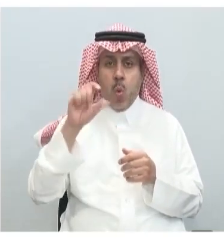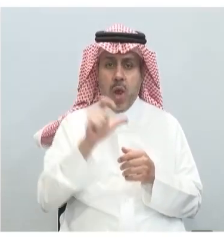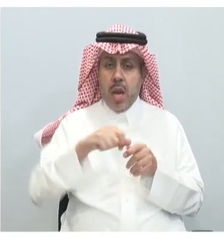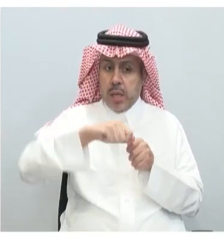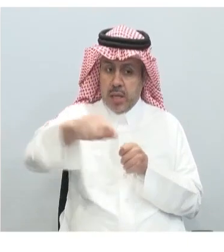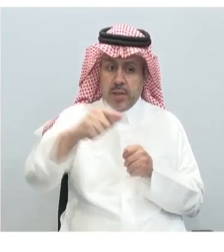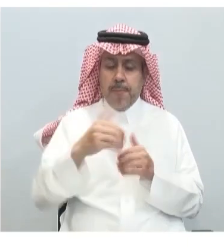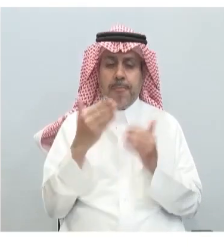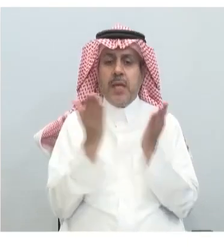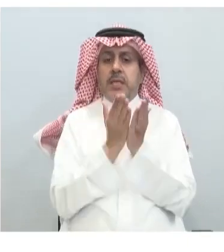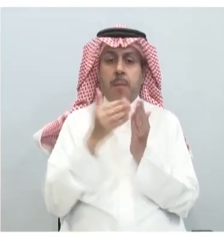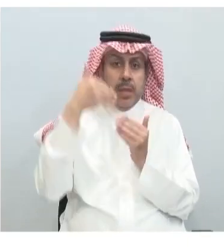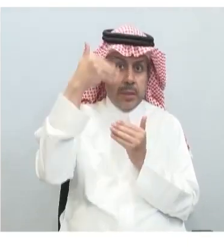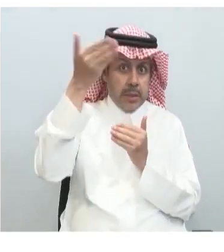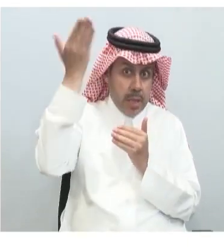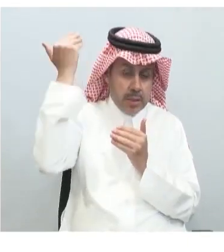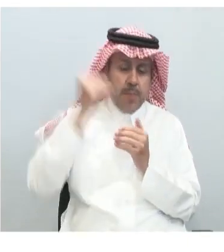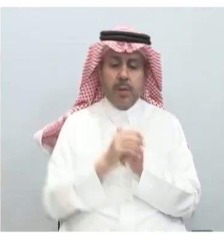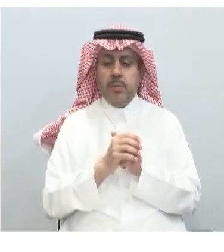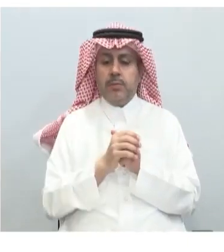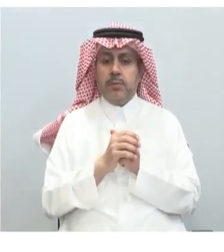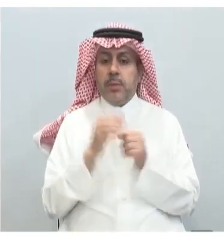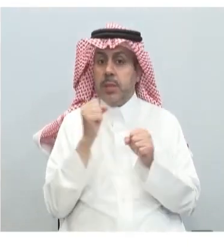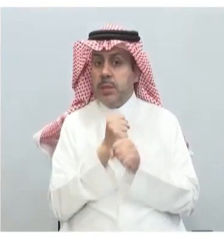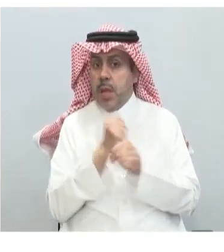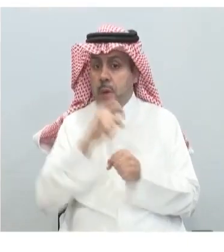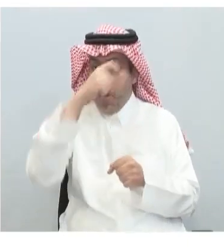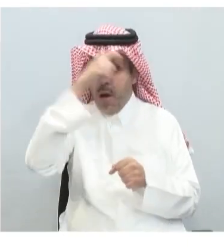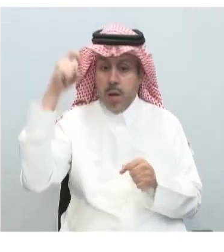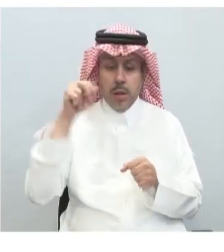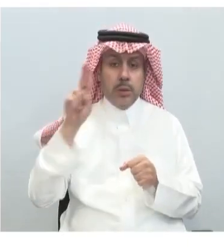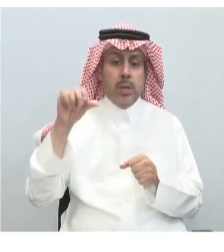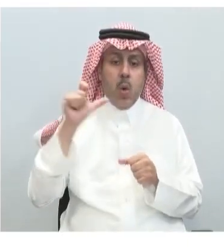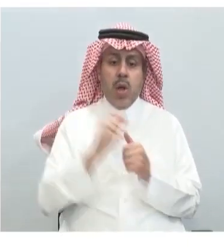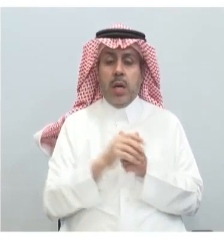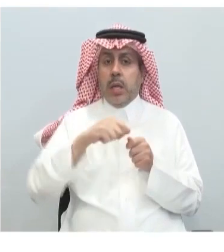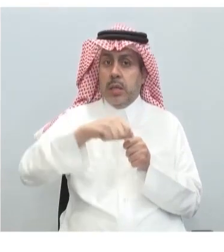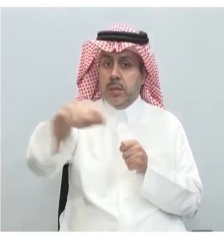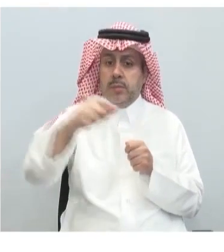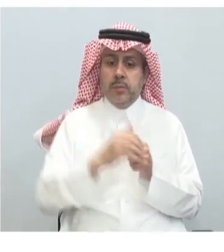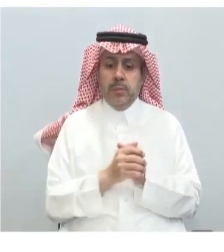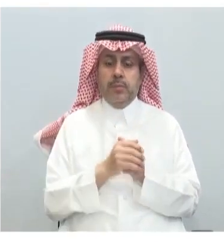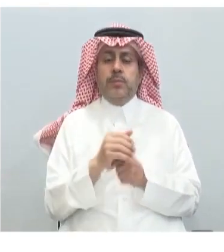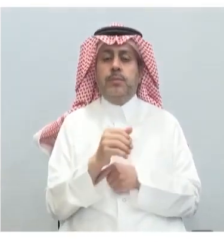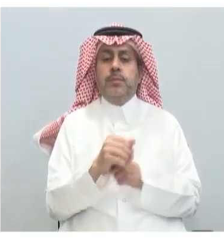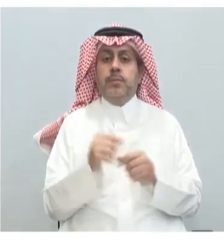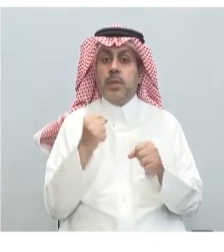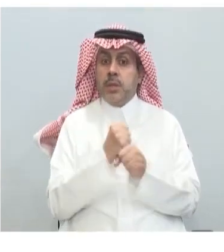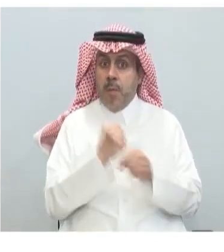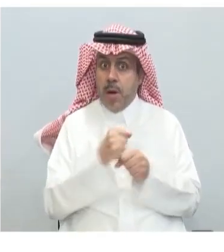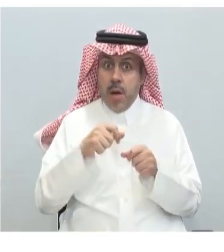استكمال للدرس السابق اذا استعمال حراره التوين القياسيه تستعمل حراره التكوين